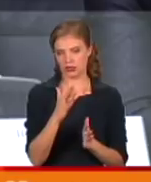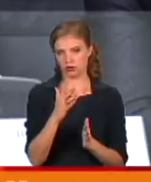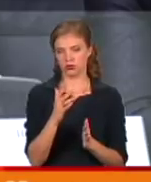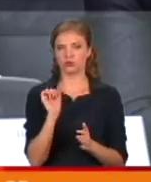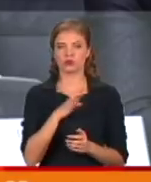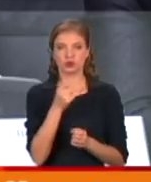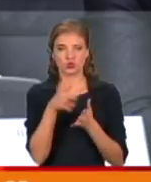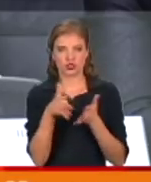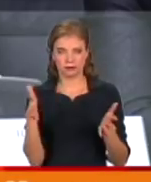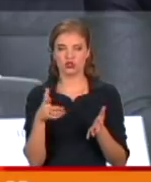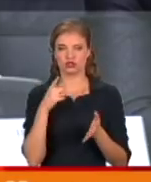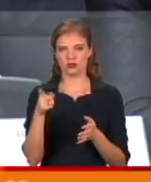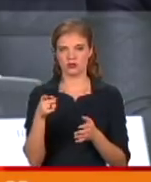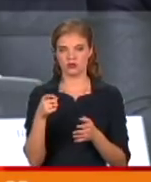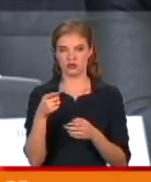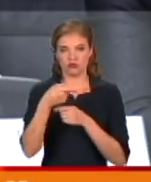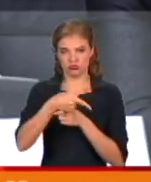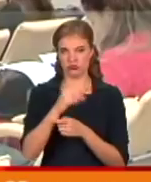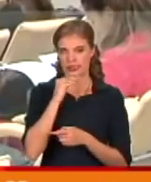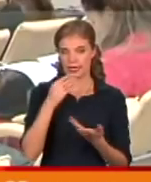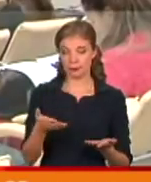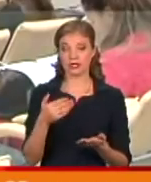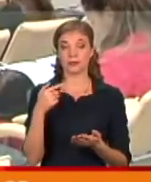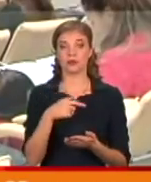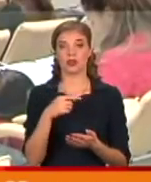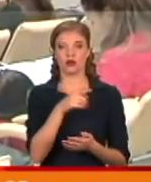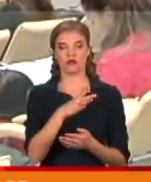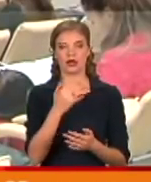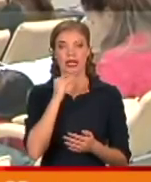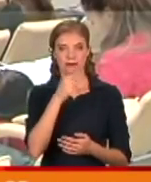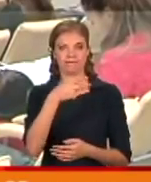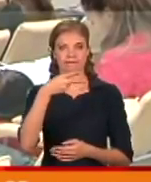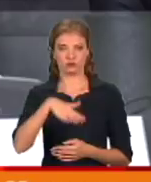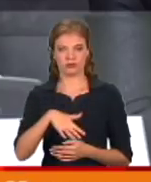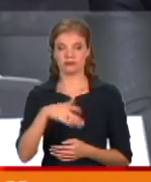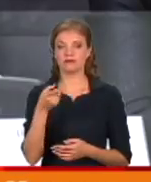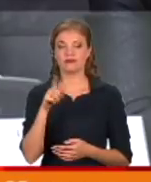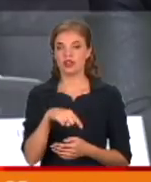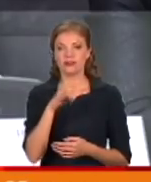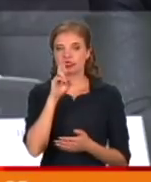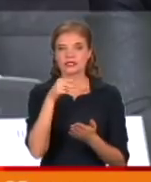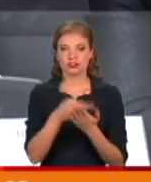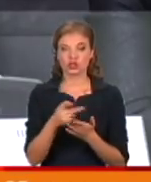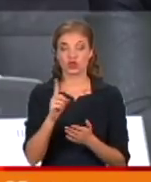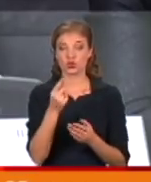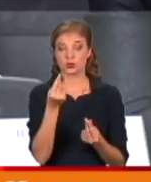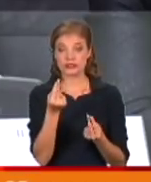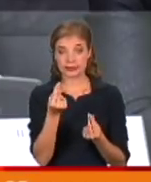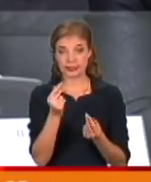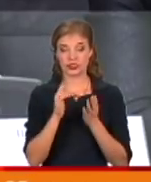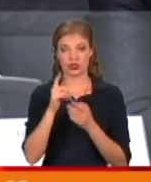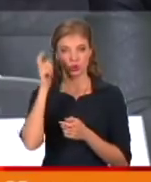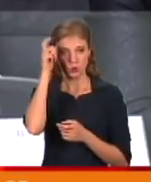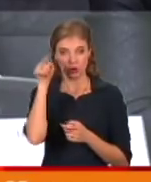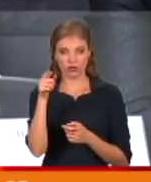мабуть, навіть трошки більше, вона випередила Єгипет, який знаходиться на другому місці, навіть незважаючи на те, що ціни